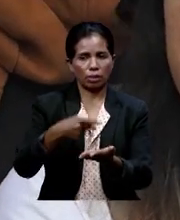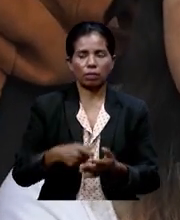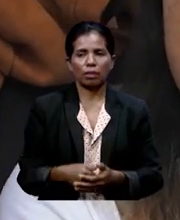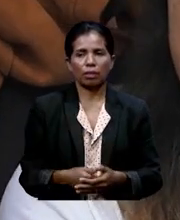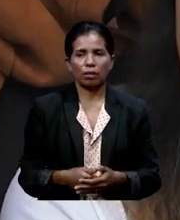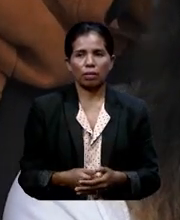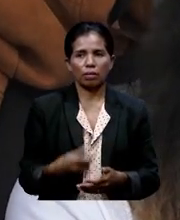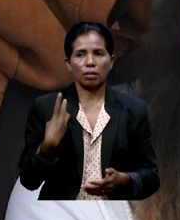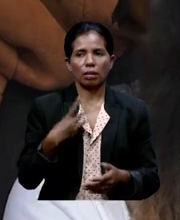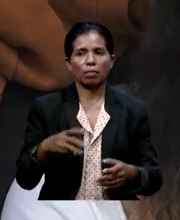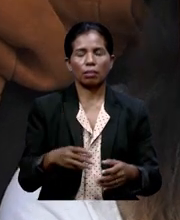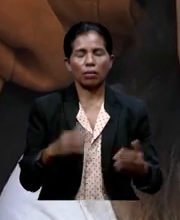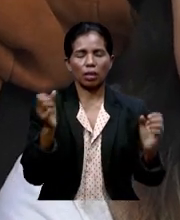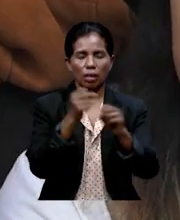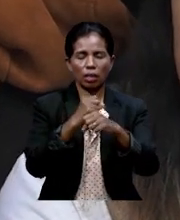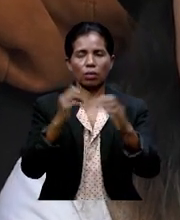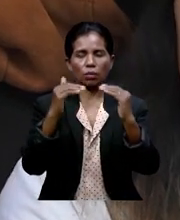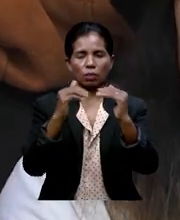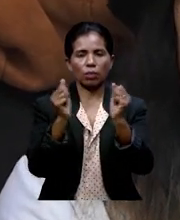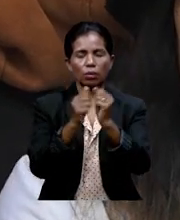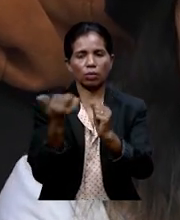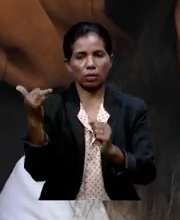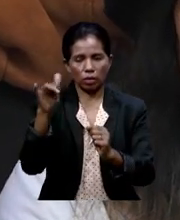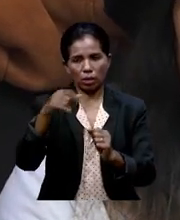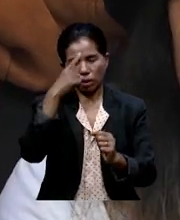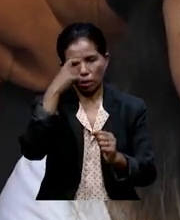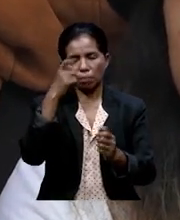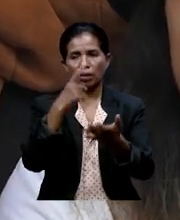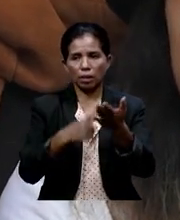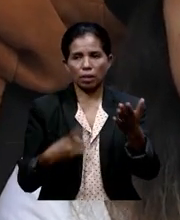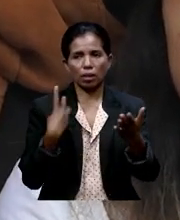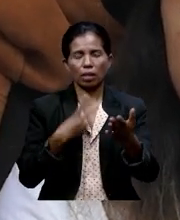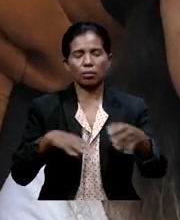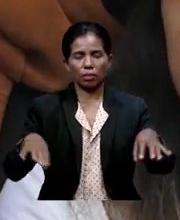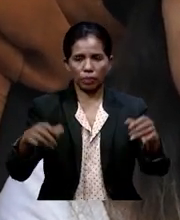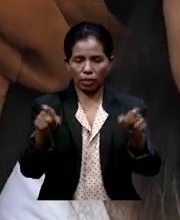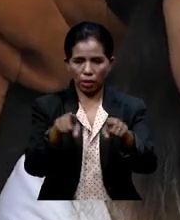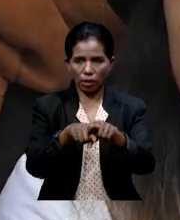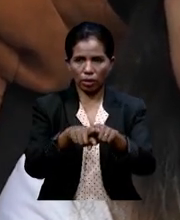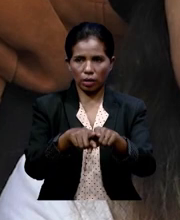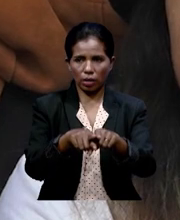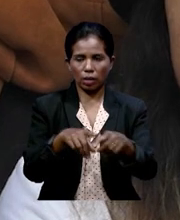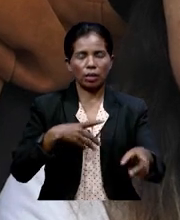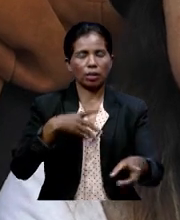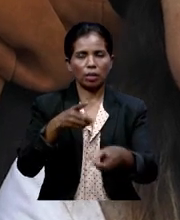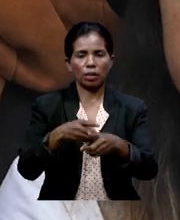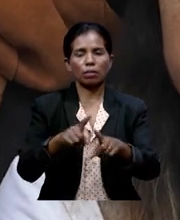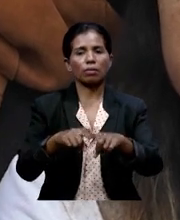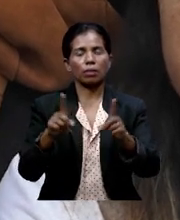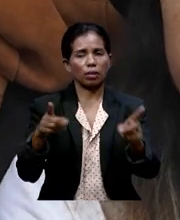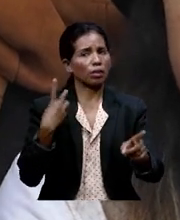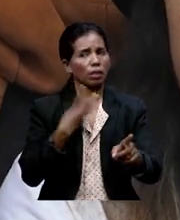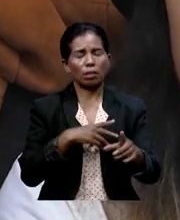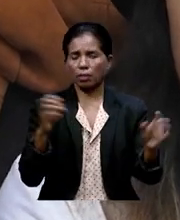Antau ami organize kana encontre da osira. Tama saida maka ami kontrat hanesang. Mai be diretu hanesang. I ami laus